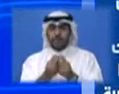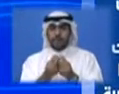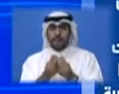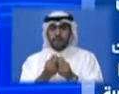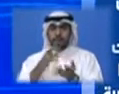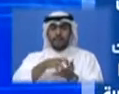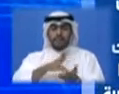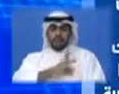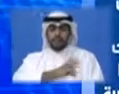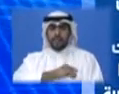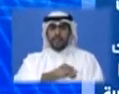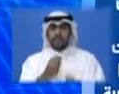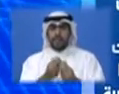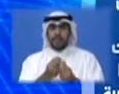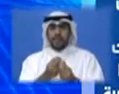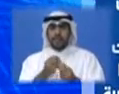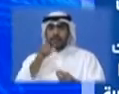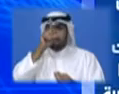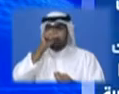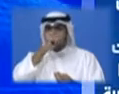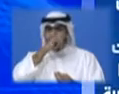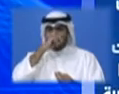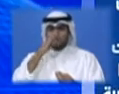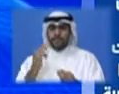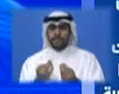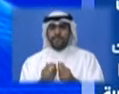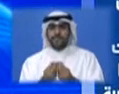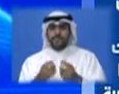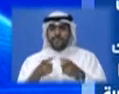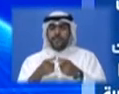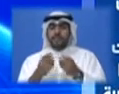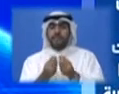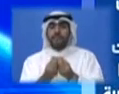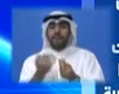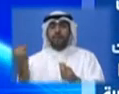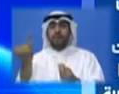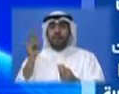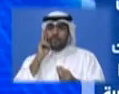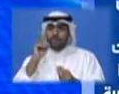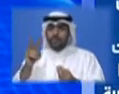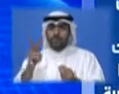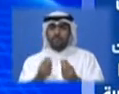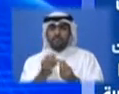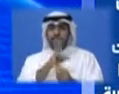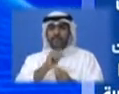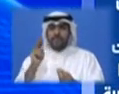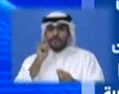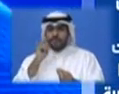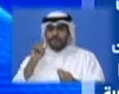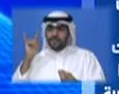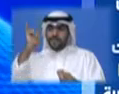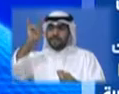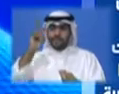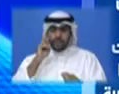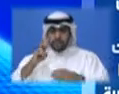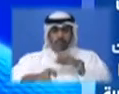ودولة فلسطين والجمهورية الفرنسية. وقد استمع المجلس إلى شرح عن نتائج هذه الزيارات